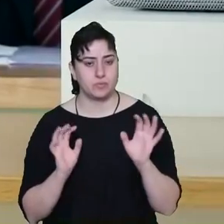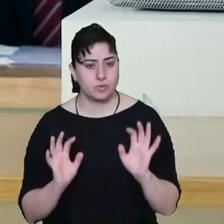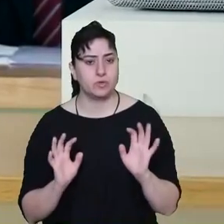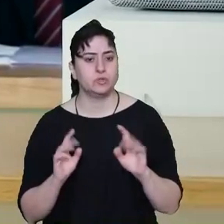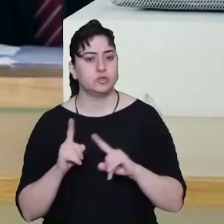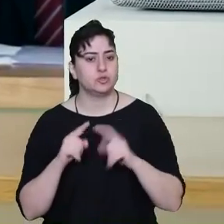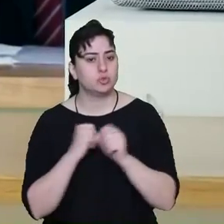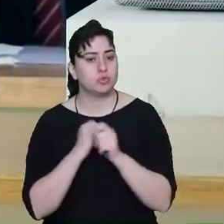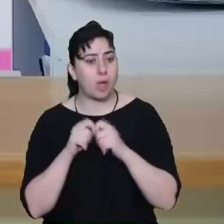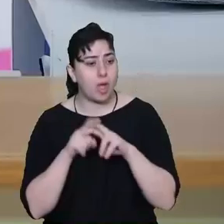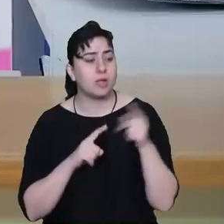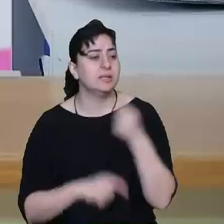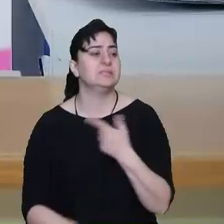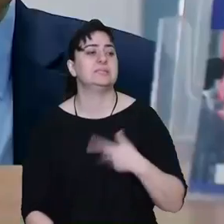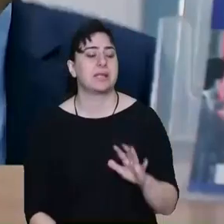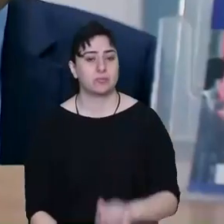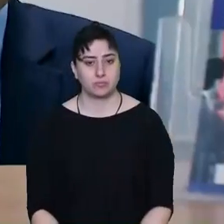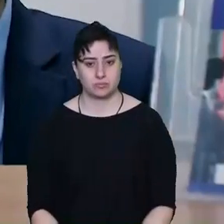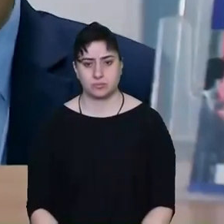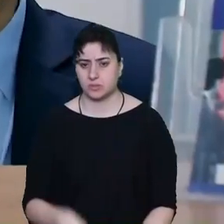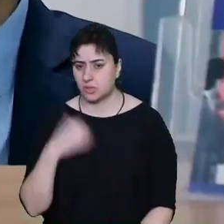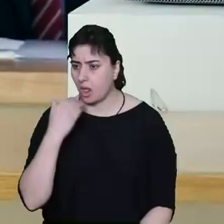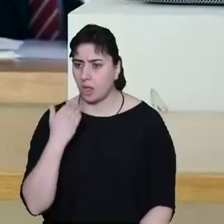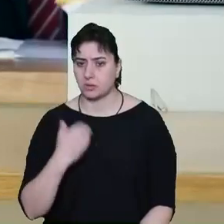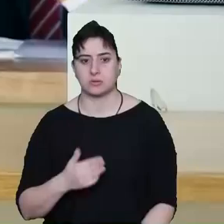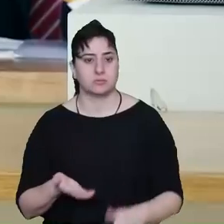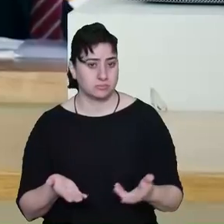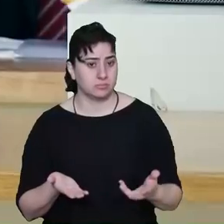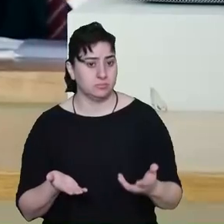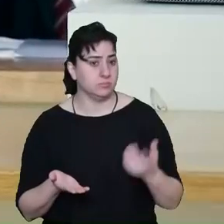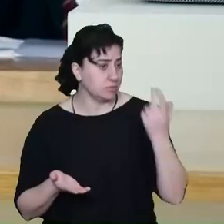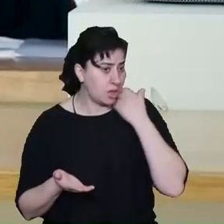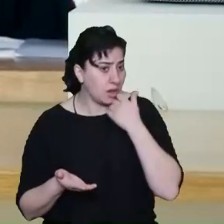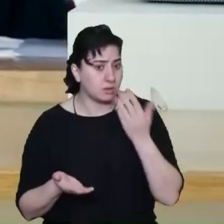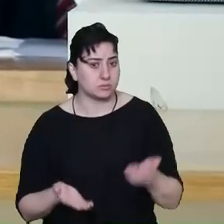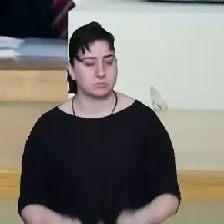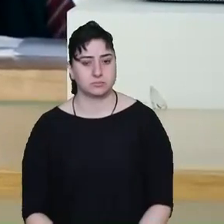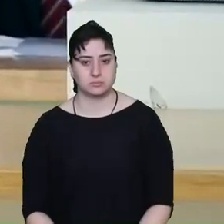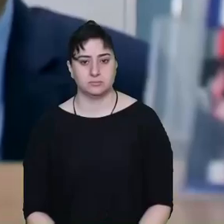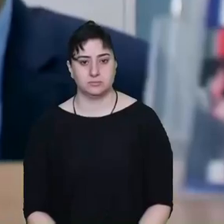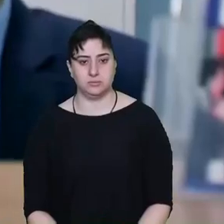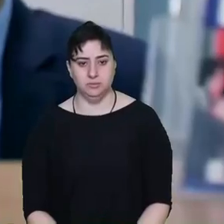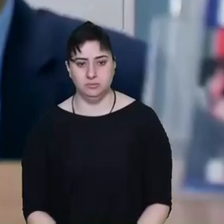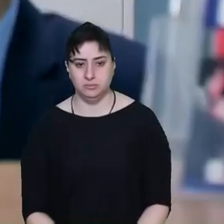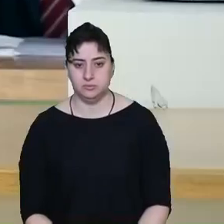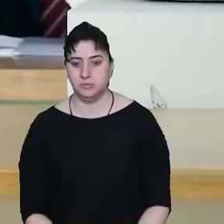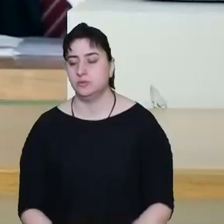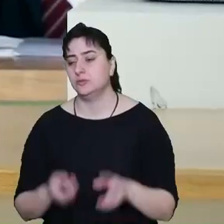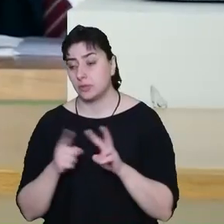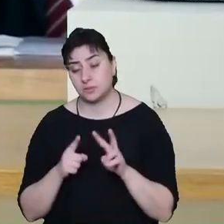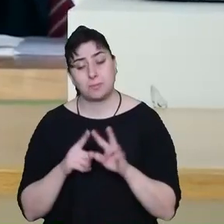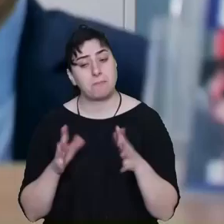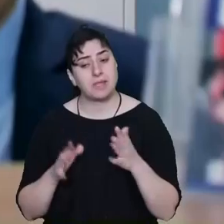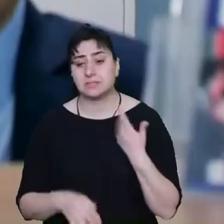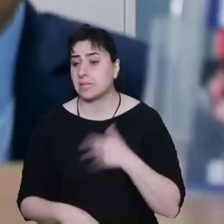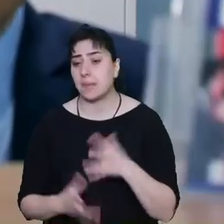Aslında Tuğba'yı sevmiyor. Ne? Yalan, yalan. Bak, yalanmış işte. Nurhancığım,